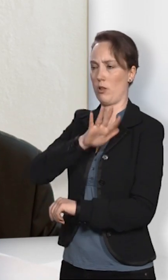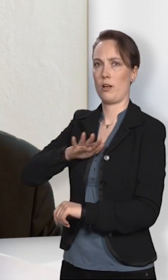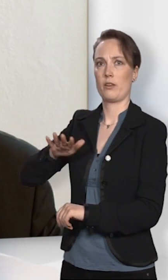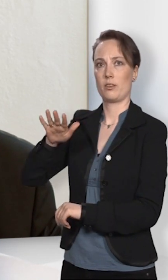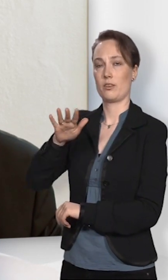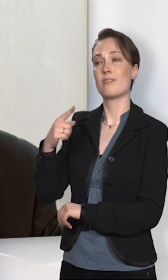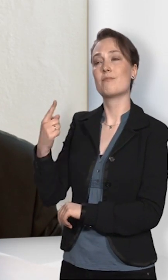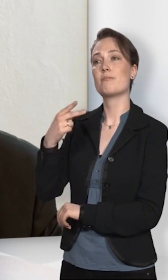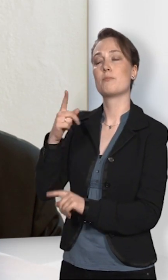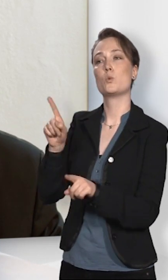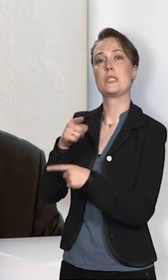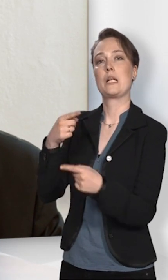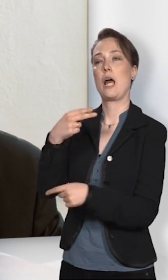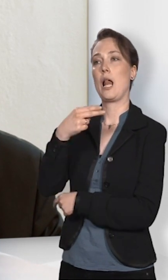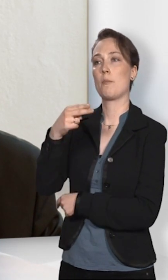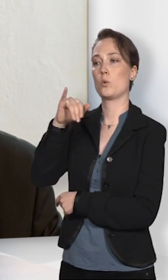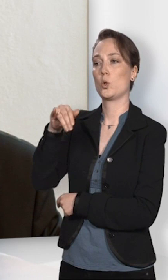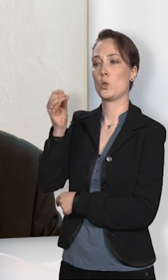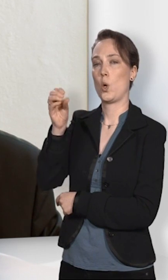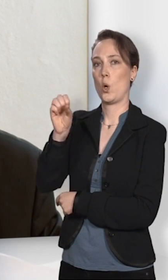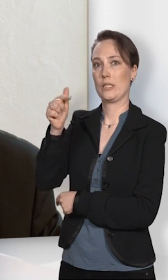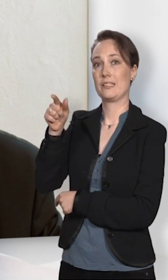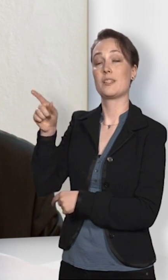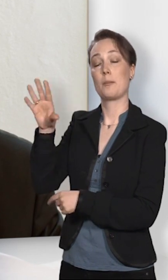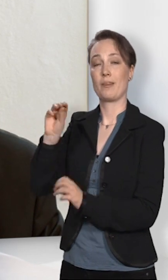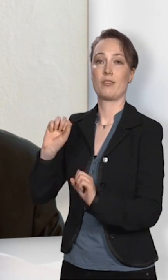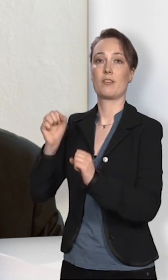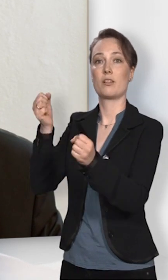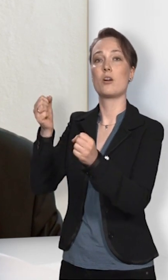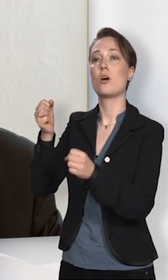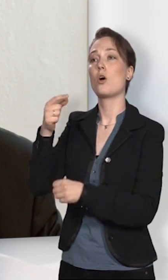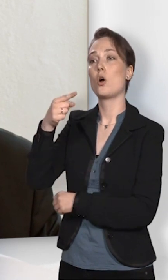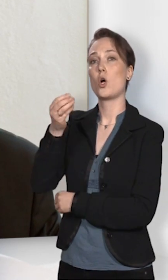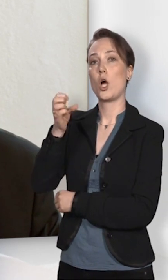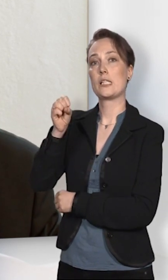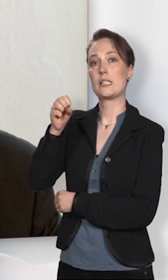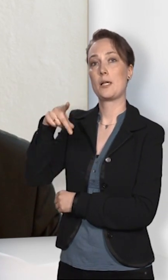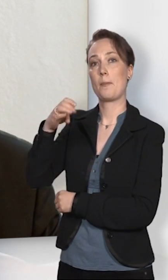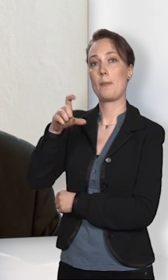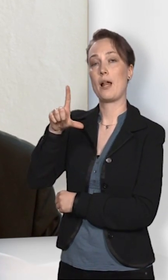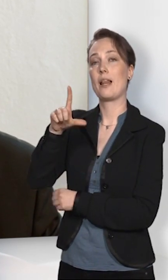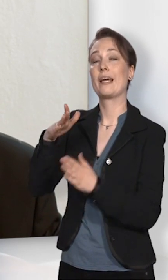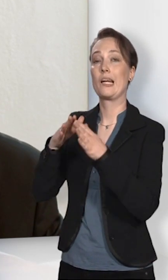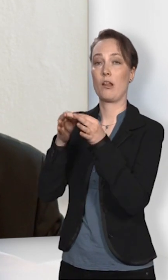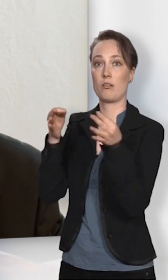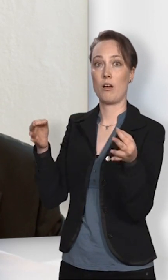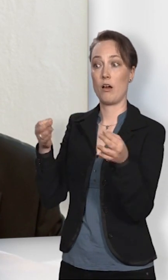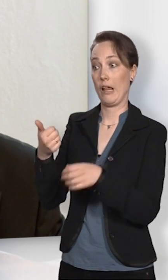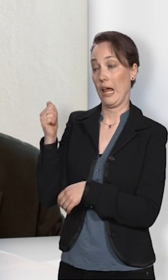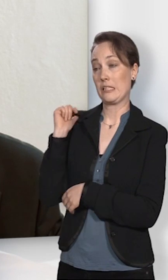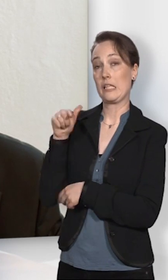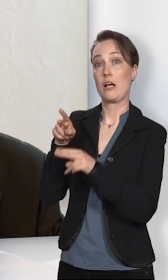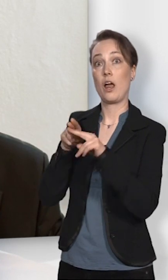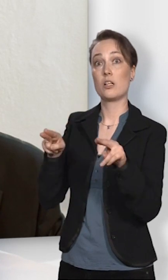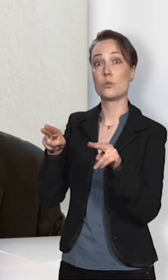der Musiker Helmut Joost den Gospelkirchentag mit initiiert. Beim letzten in Karlsruhe waren immerhin über 80.000